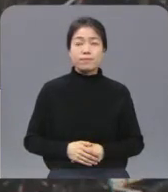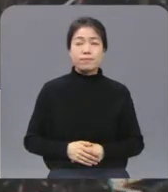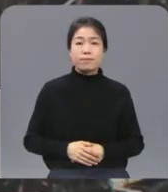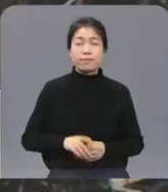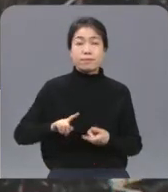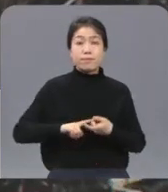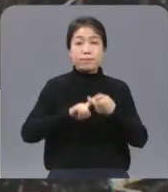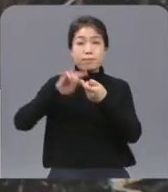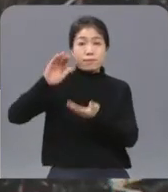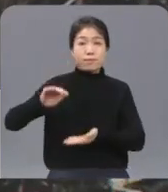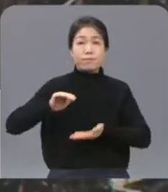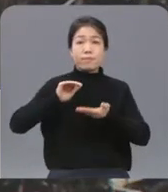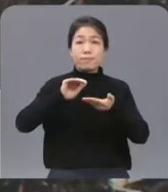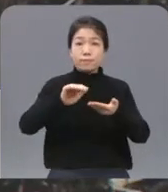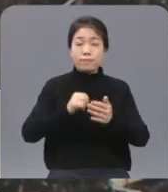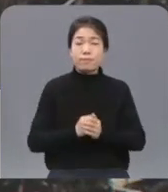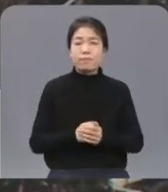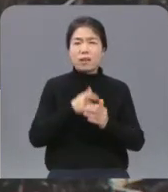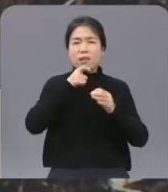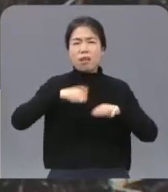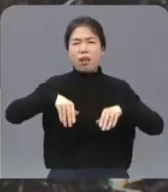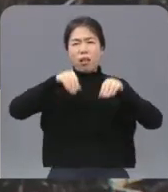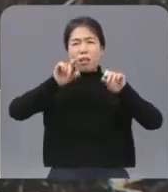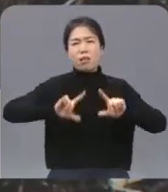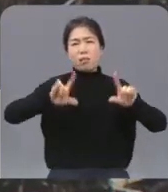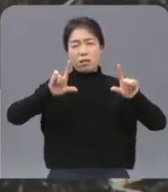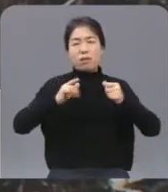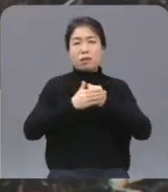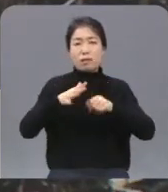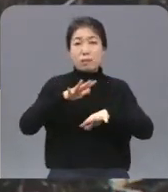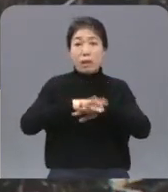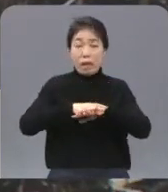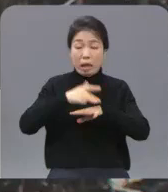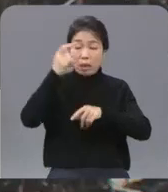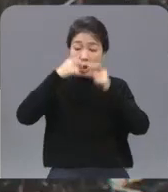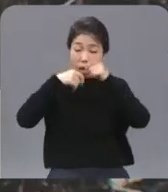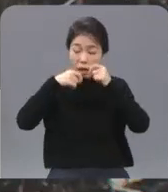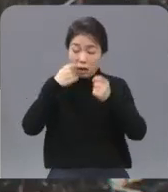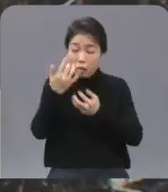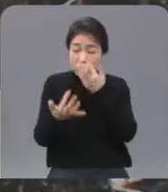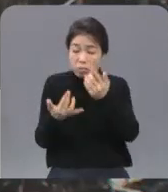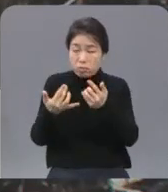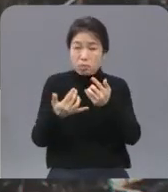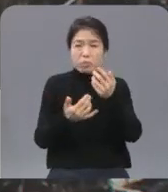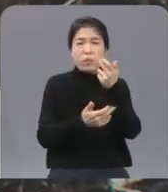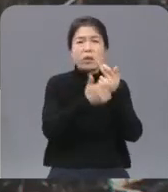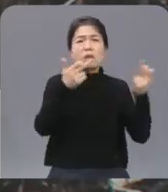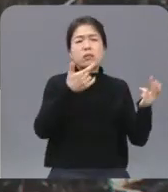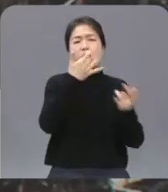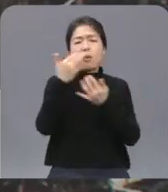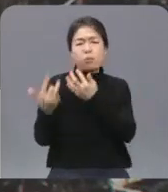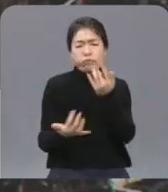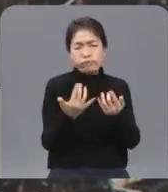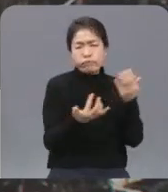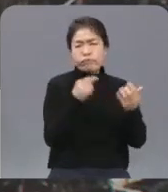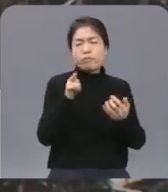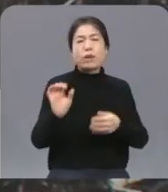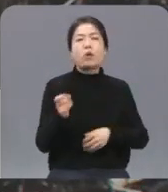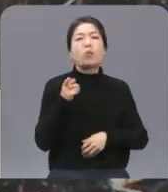네트워크 소식입니다 건조한 날씨 속에 논밭 태우기는 산불의 주요 원인으로 꼽히는데요